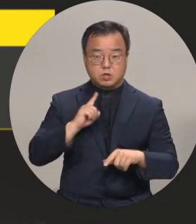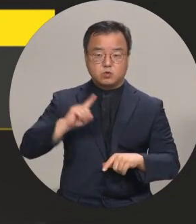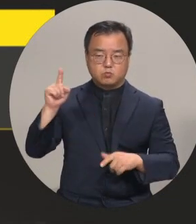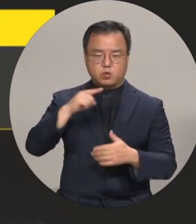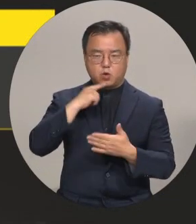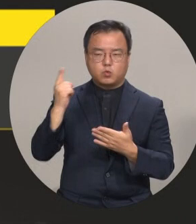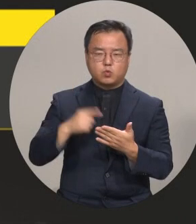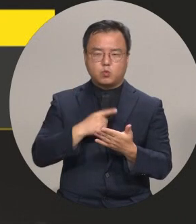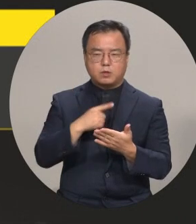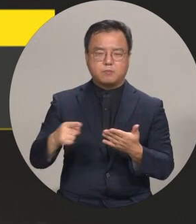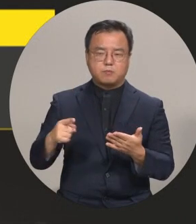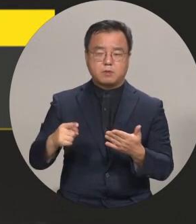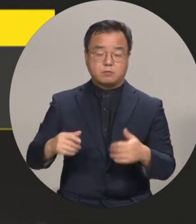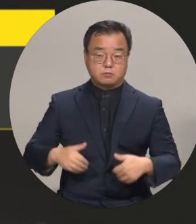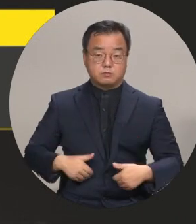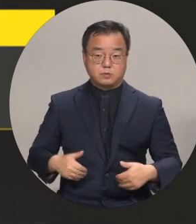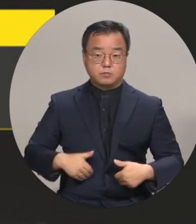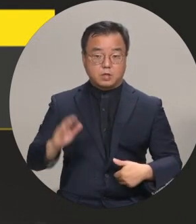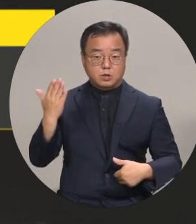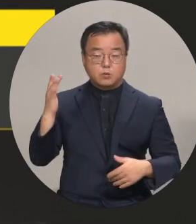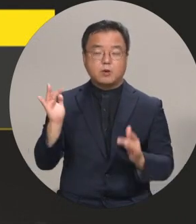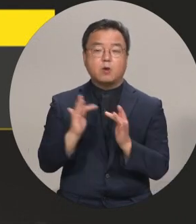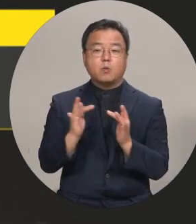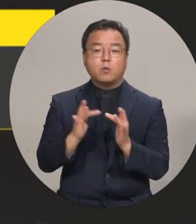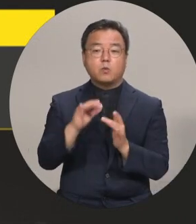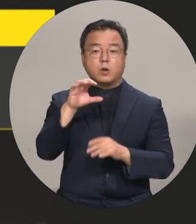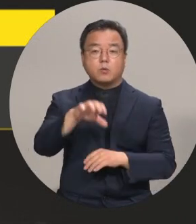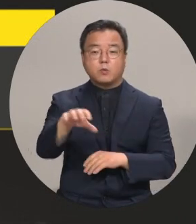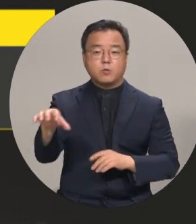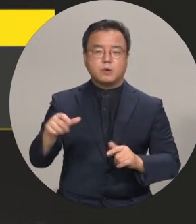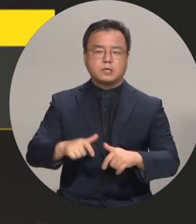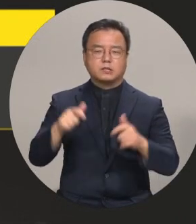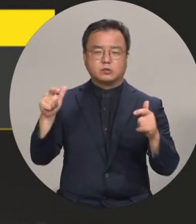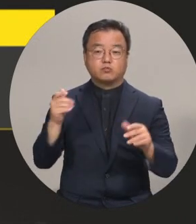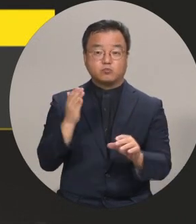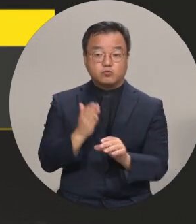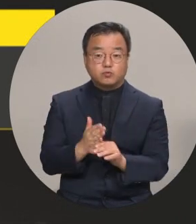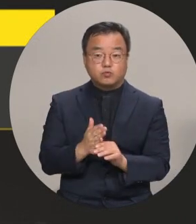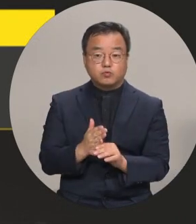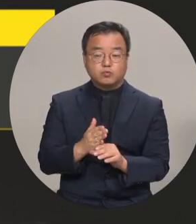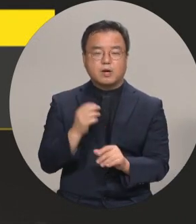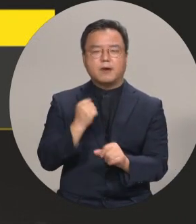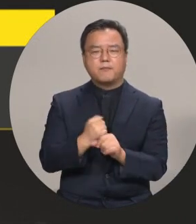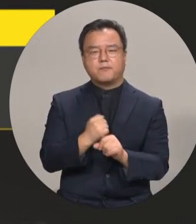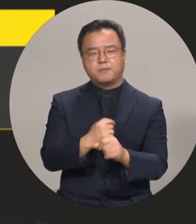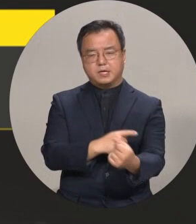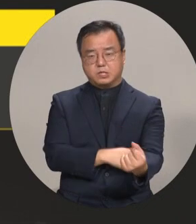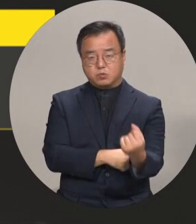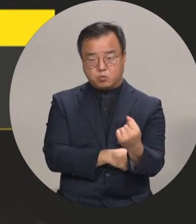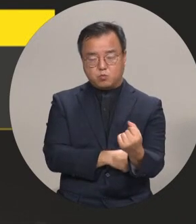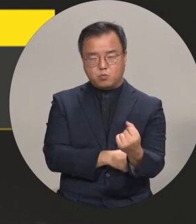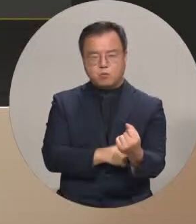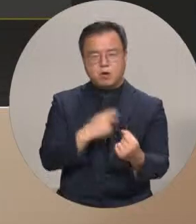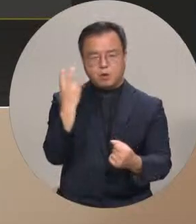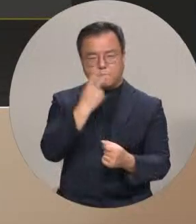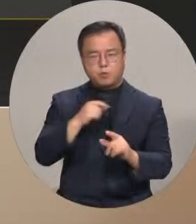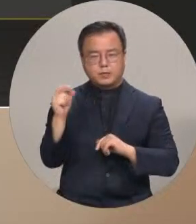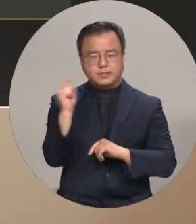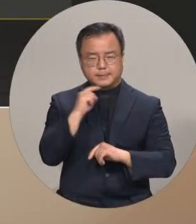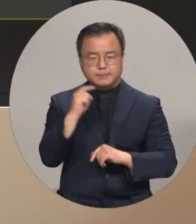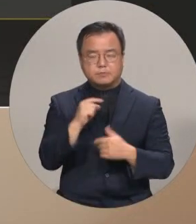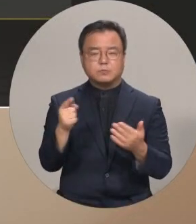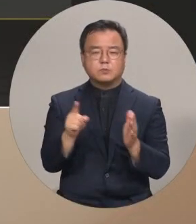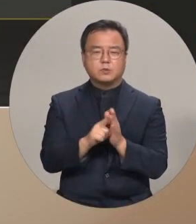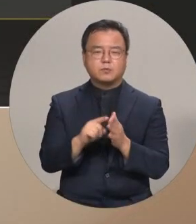있습니다 특히 최근에는 온라인 공간이 급속하게 발달함에 따라서 저작권을 보다 강력하게 보호하기 위해